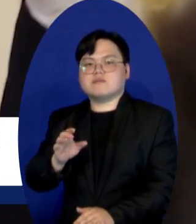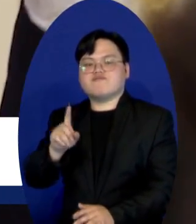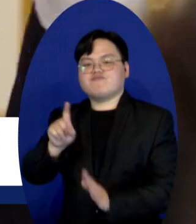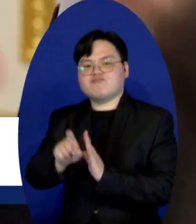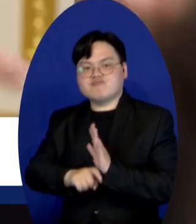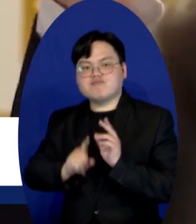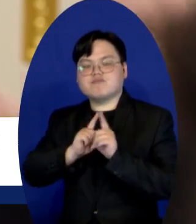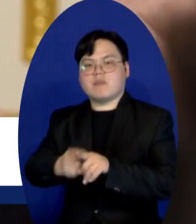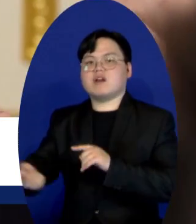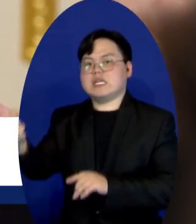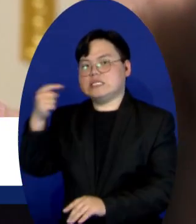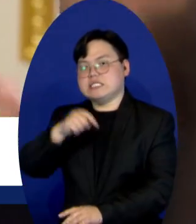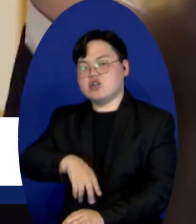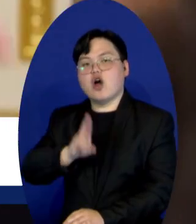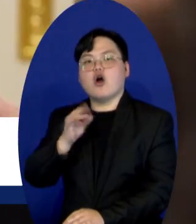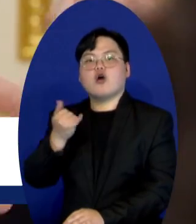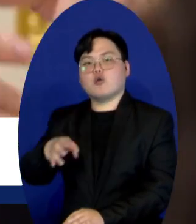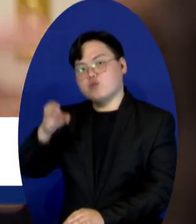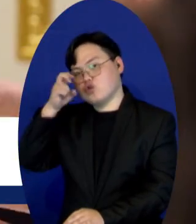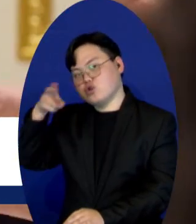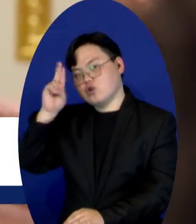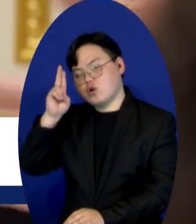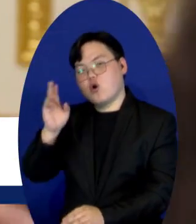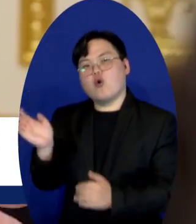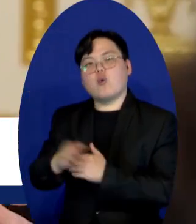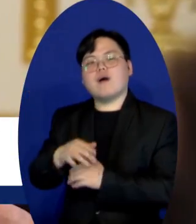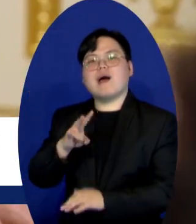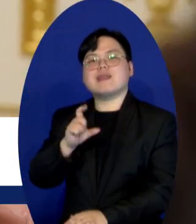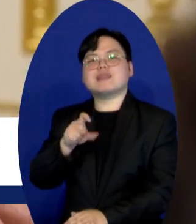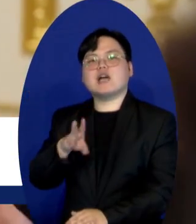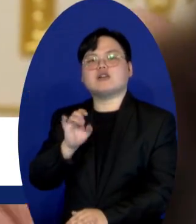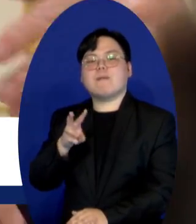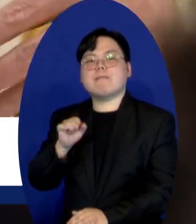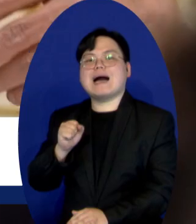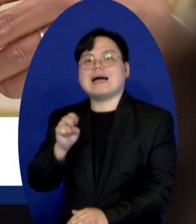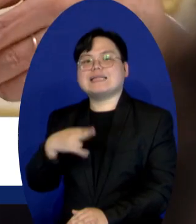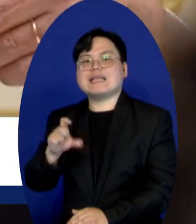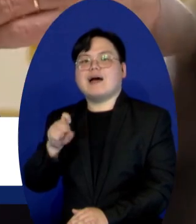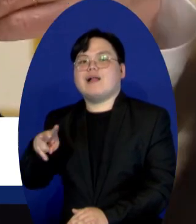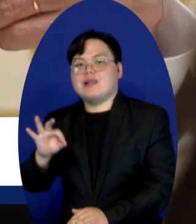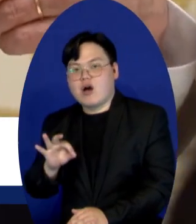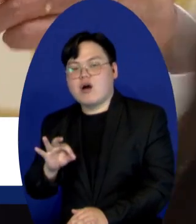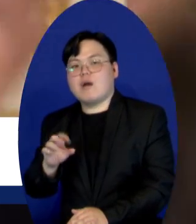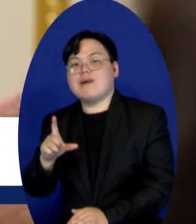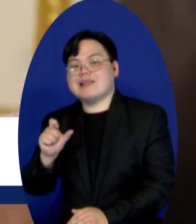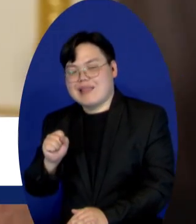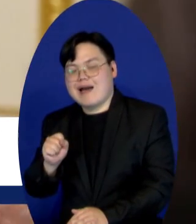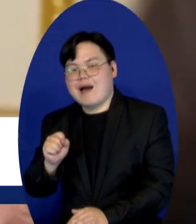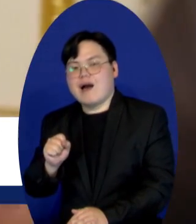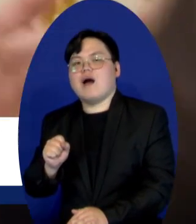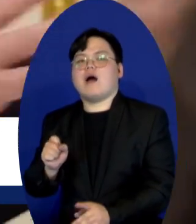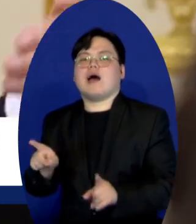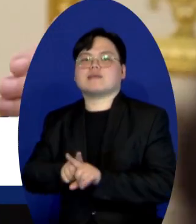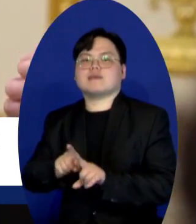байна. Колумбийн ерөнхийлөгч Сантосын хувьд талигч Нельсон Манделагийн ижил Нобелийн их тайвны шагналтны хувьар Бангимуны хамтын найлчлалыг